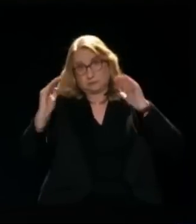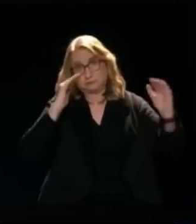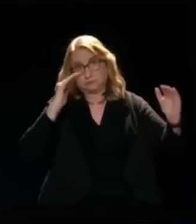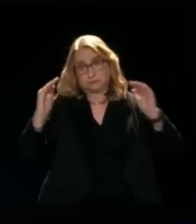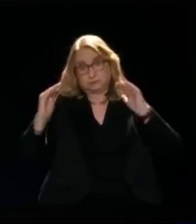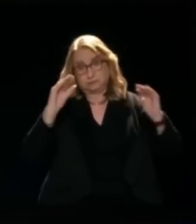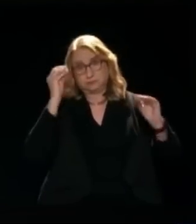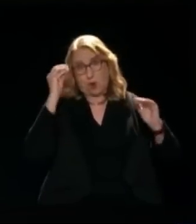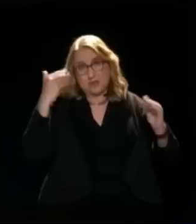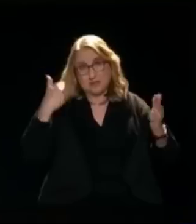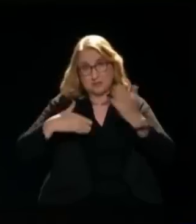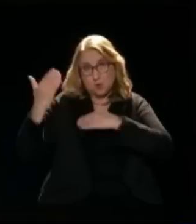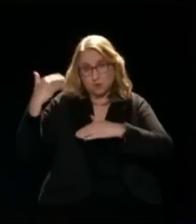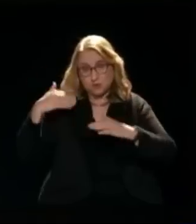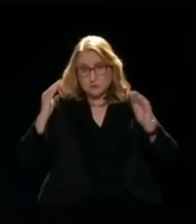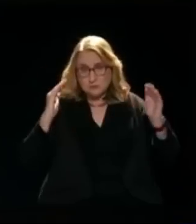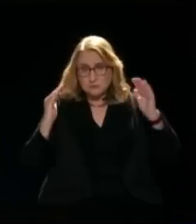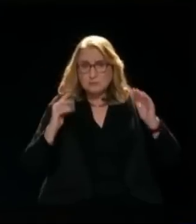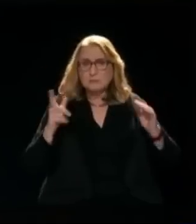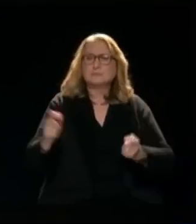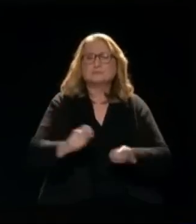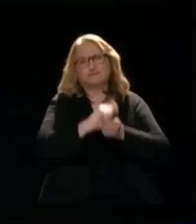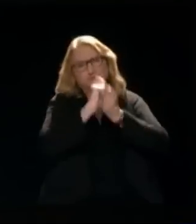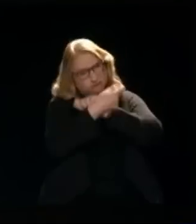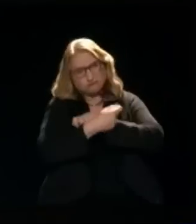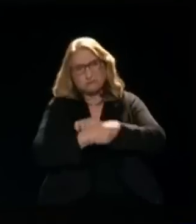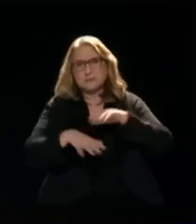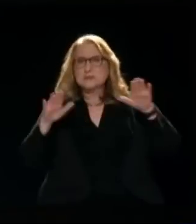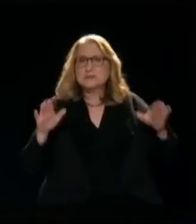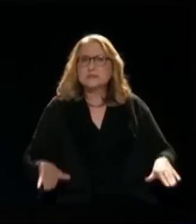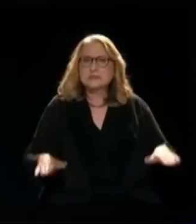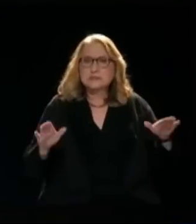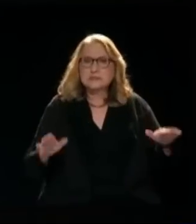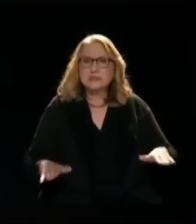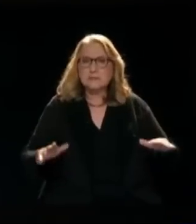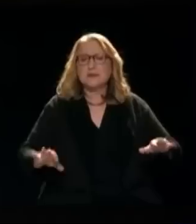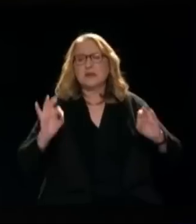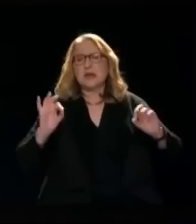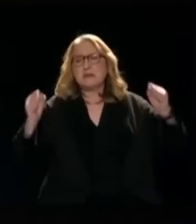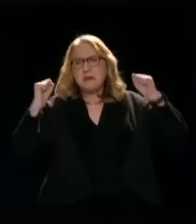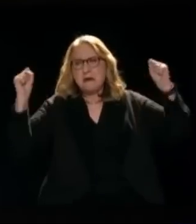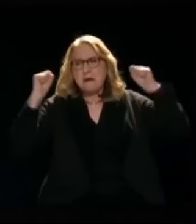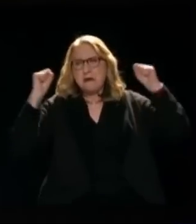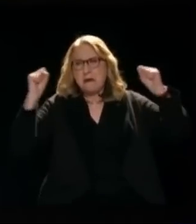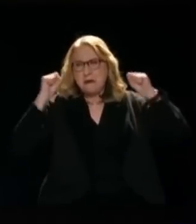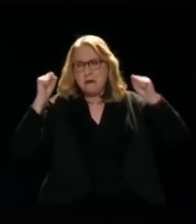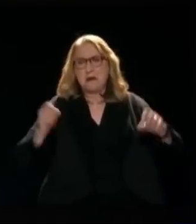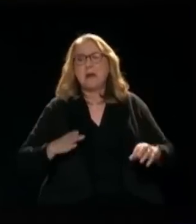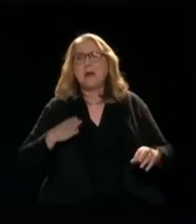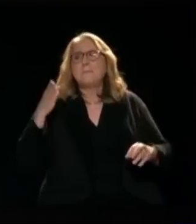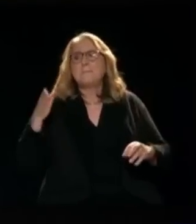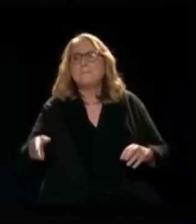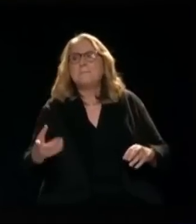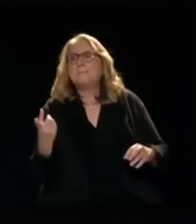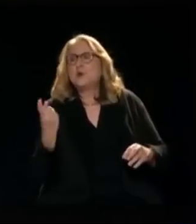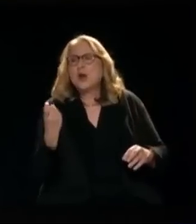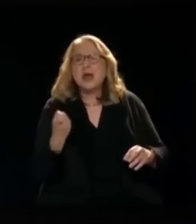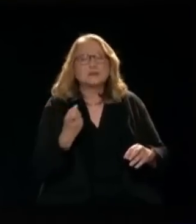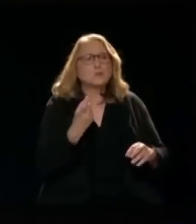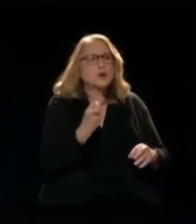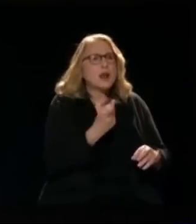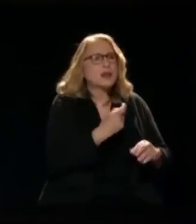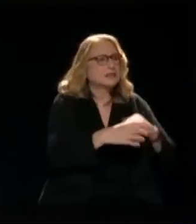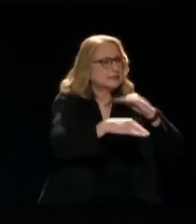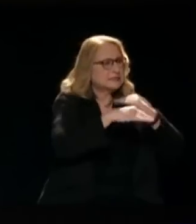ένα εμβληματικό μνημείο. Το κάνει τζαμί και πανηγυρίζει κάθε τρεις και λίγο. Είμαι πολύ προκλητικά στα όρια του